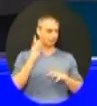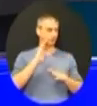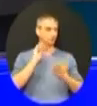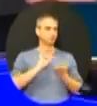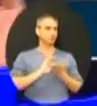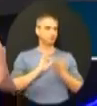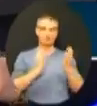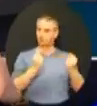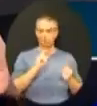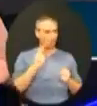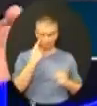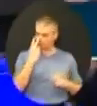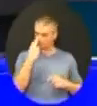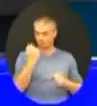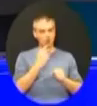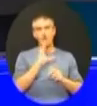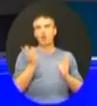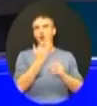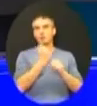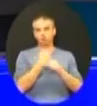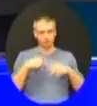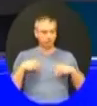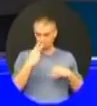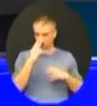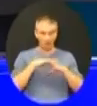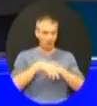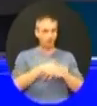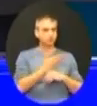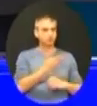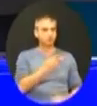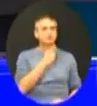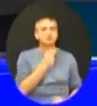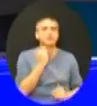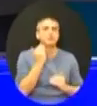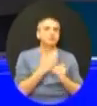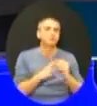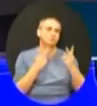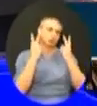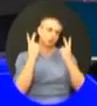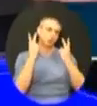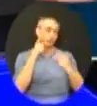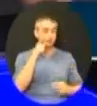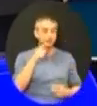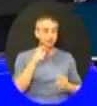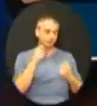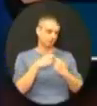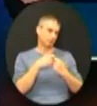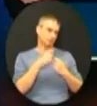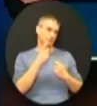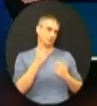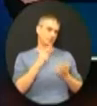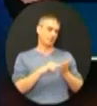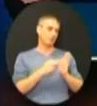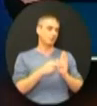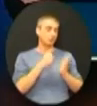במשרד התחבורה לא עם כל דבר שהוא עושה אני מסכימה אבל אתה רואה את ההשפעה וזה בסופו של דבר מה שחשוב וזה נוגע בכלל להוצאת